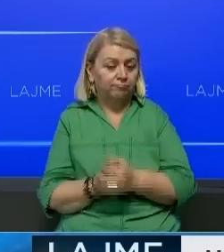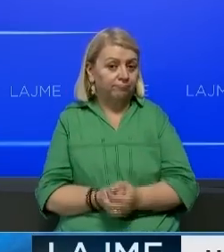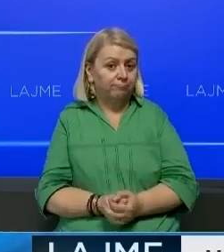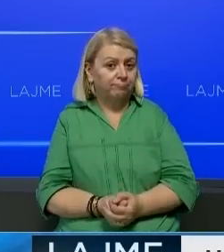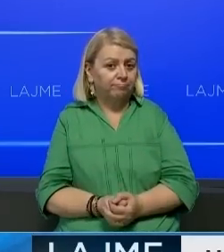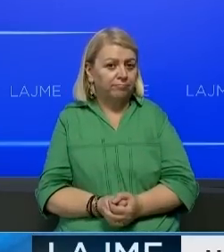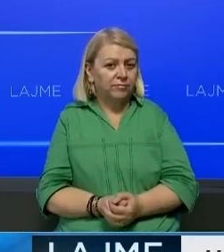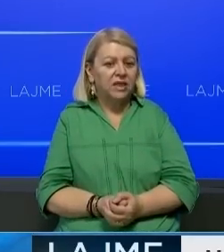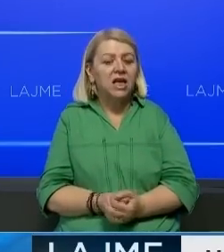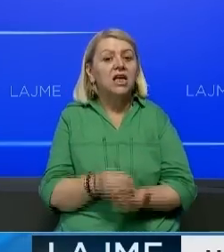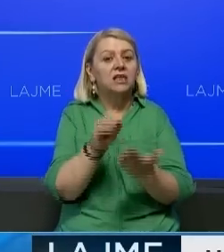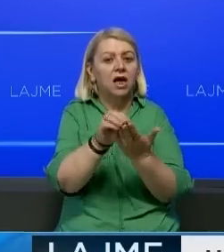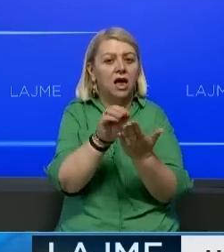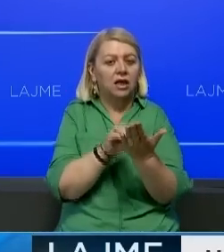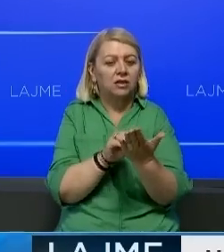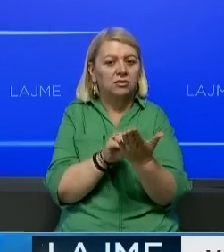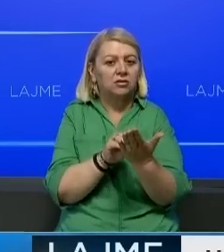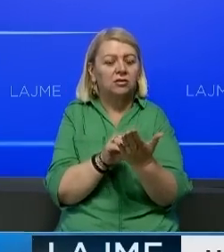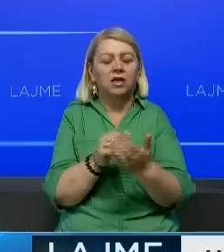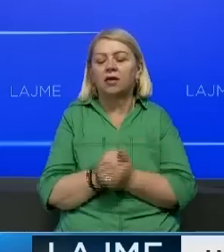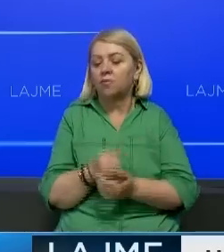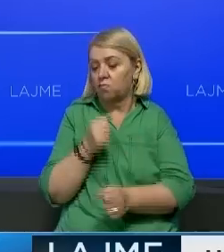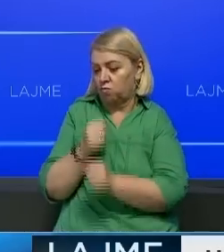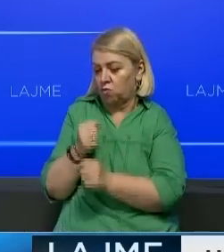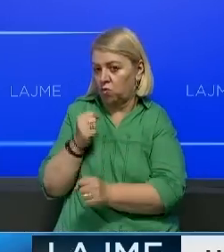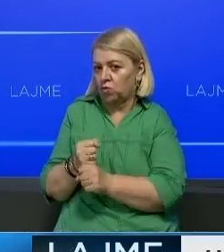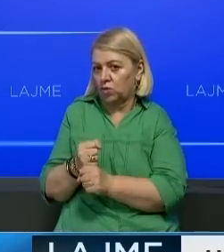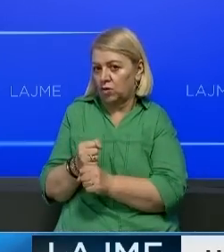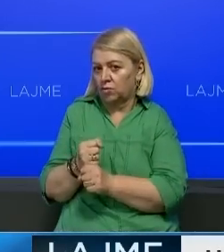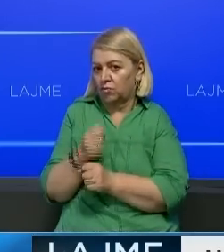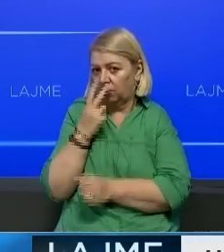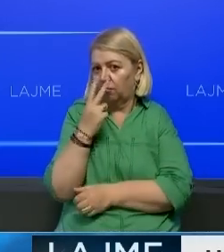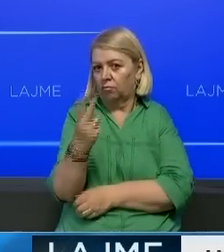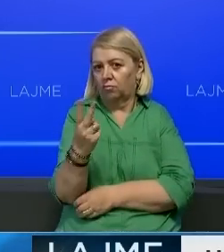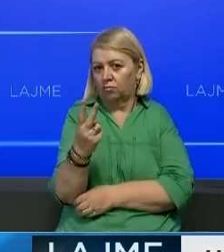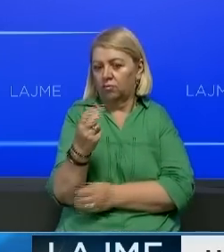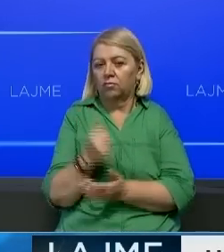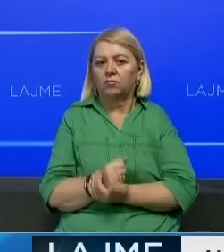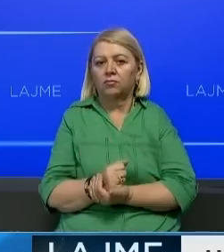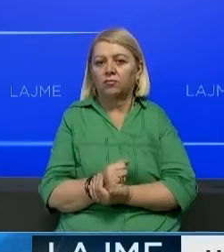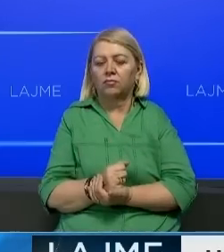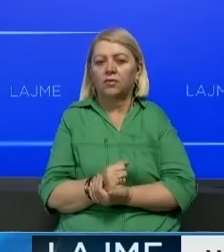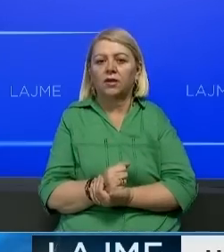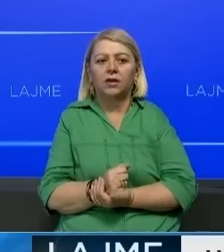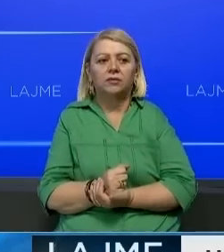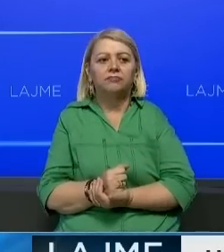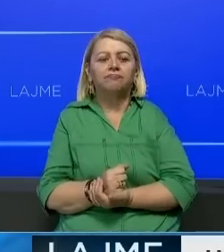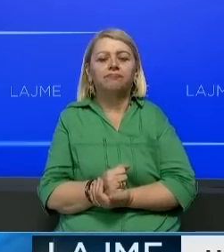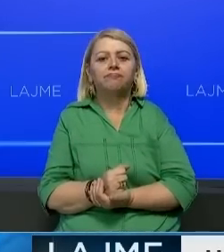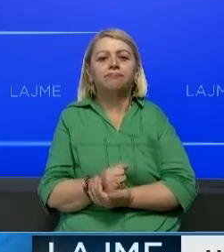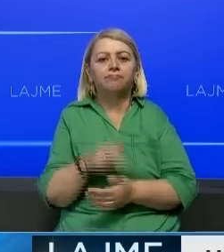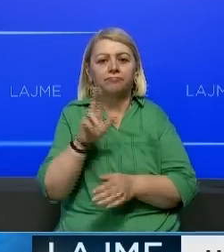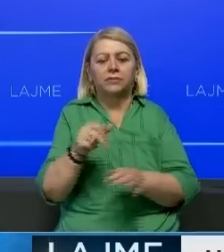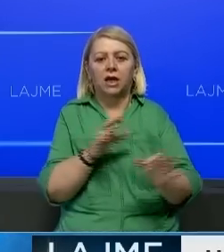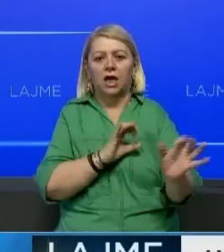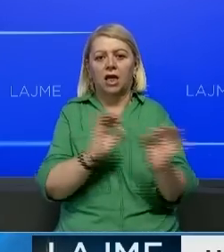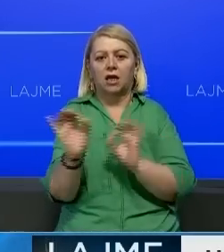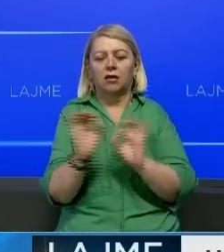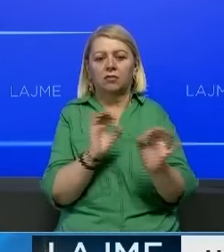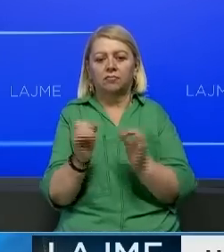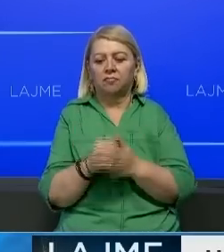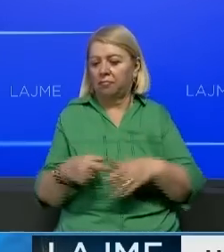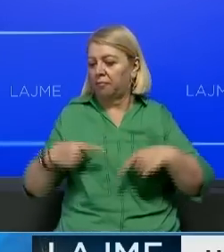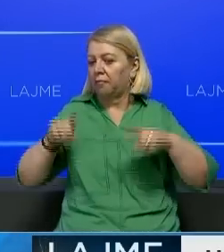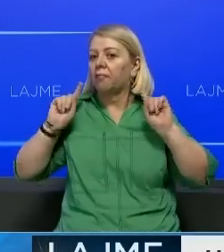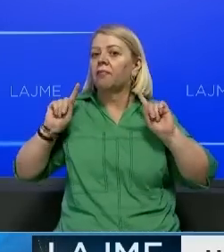pas kalendarit dhe dinamikës të punës që është para parë, kemi arën pikën kur kemi qenë gatë shumë edhe para në